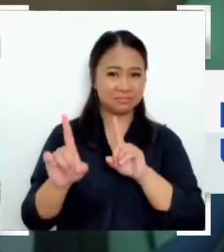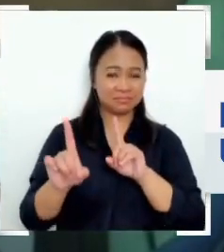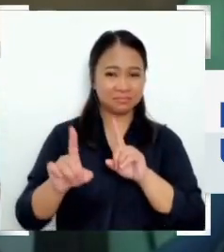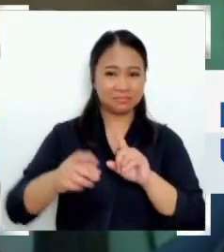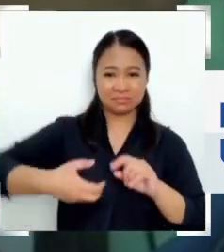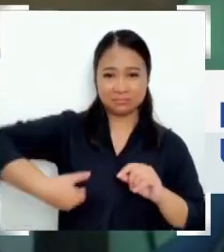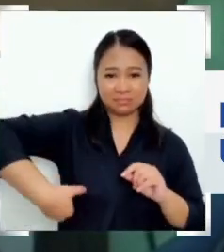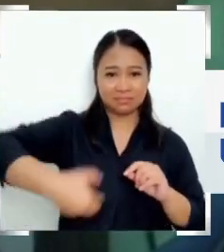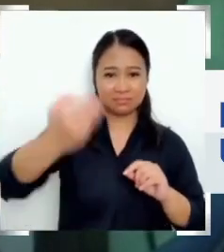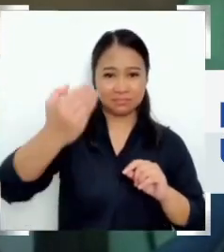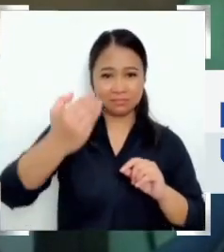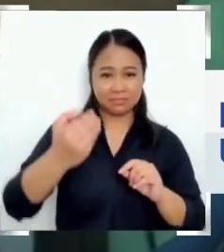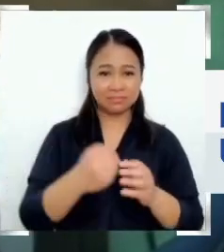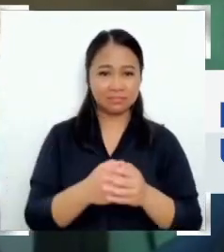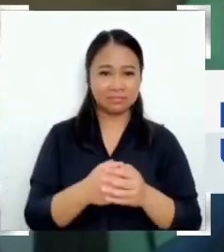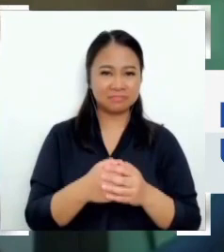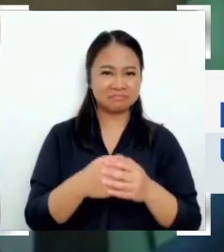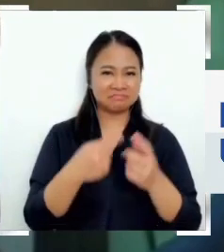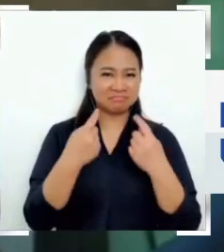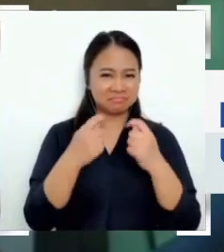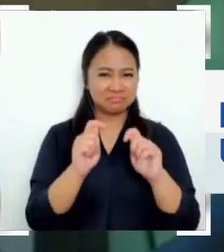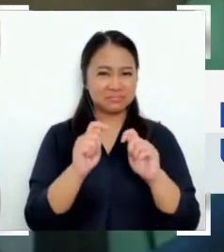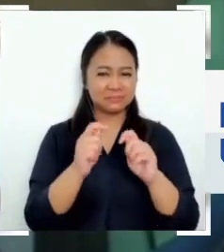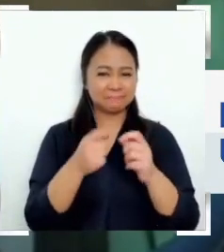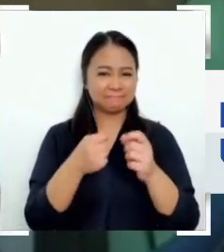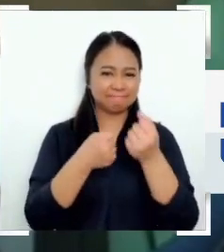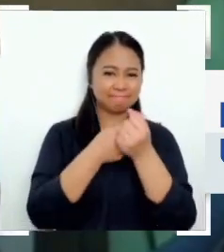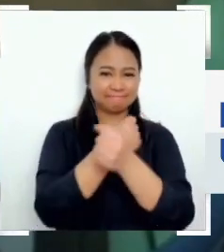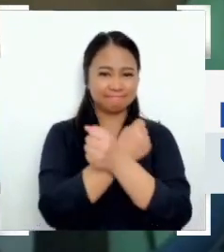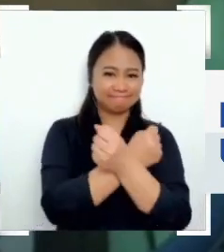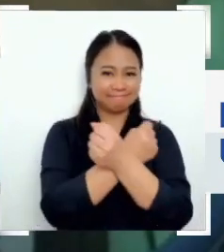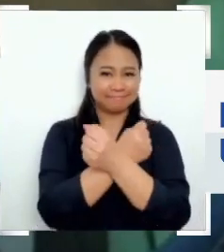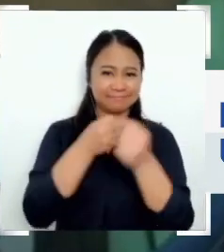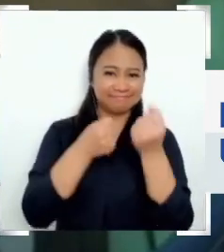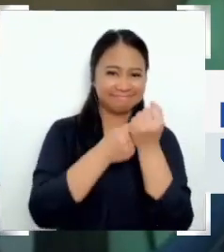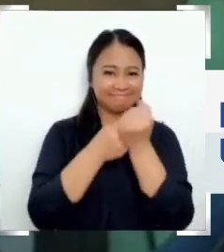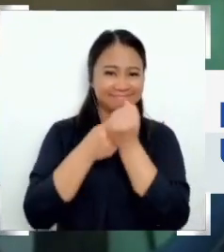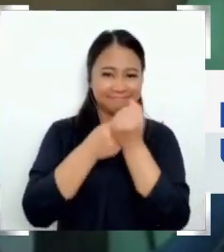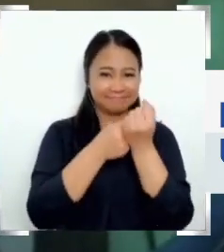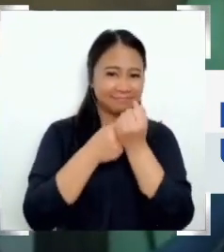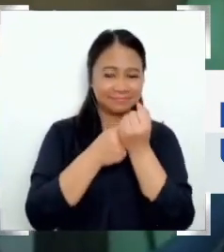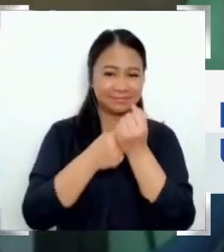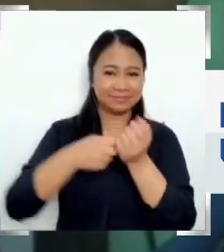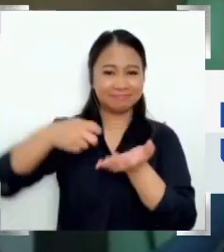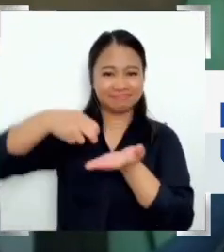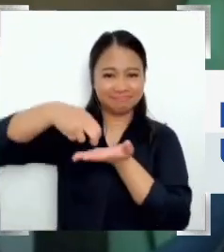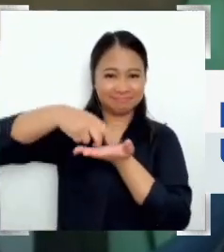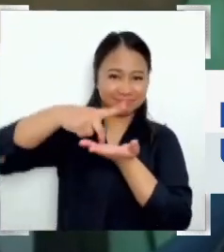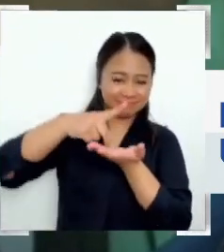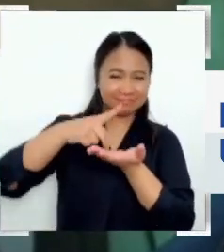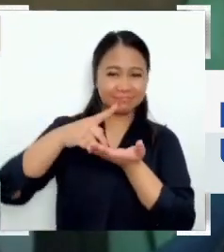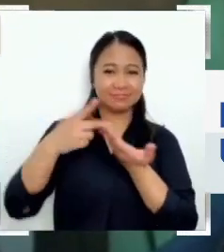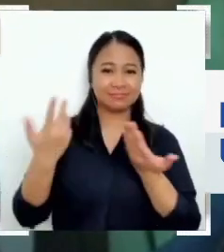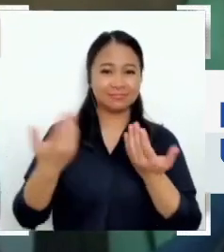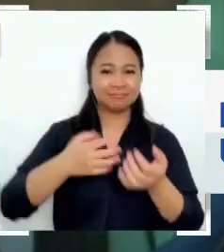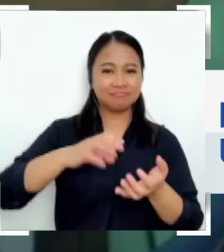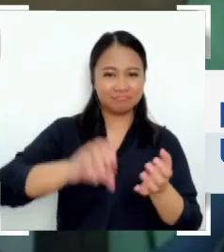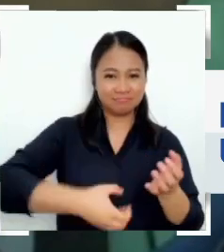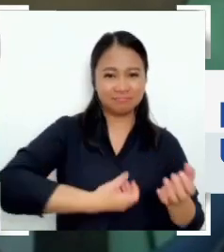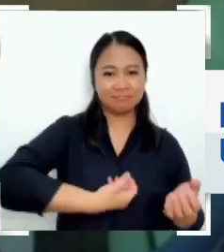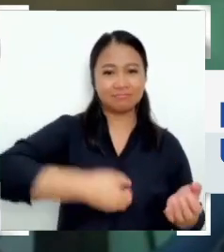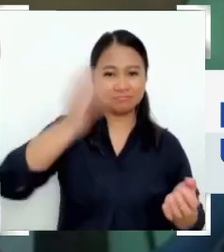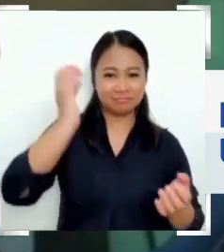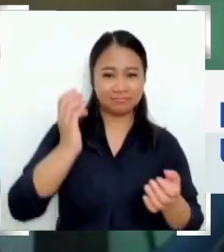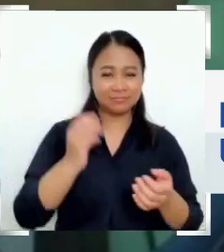tapos nakipagbuno daw yung matanda. Nasipan niya yung isa, kaya siya sinabuyan ng